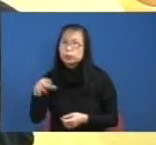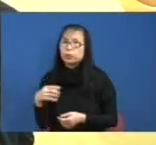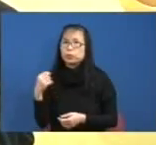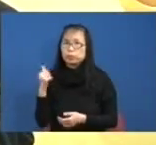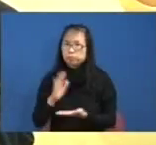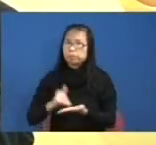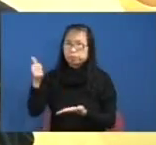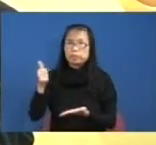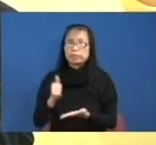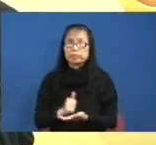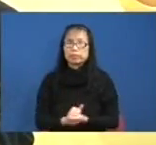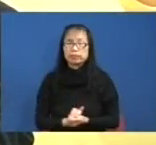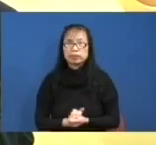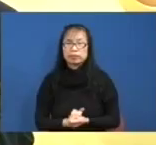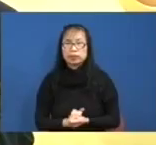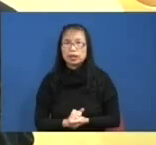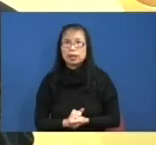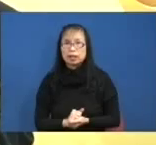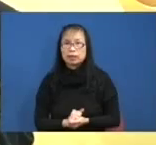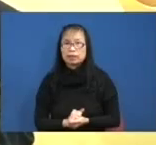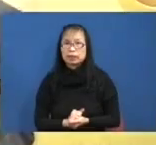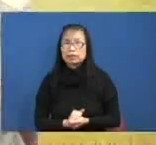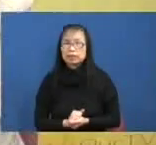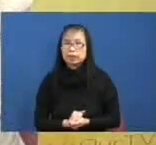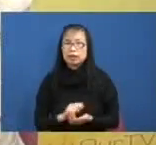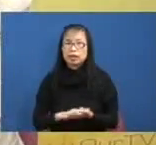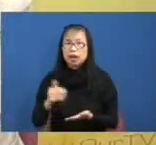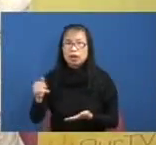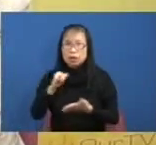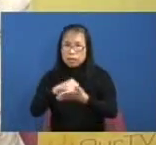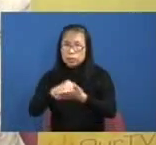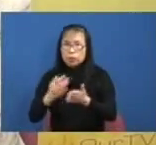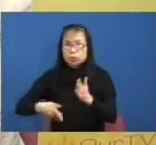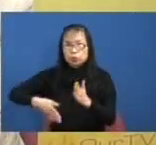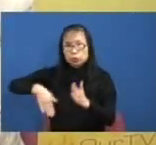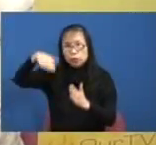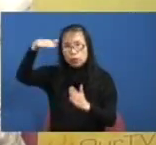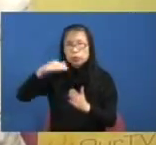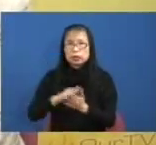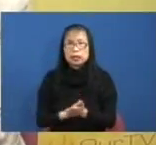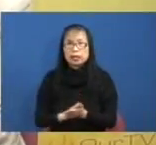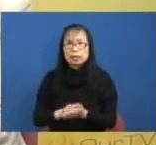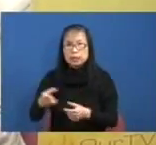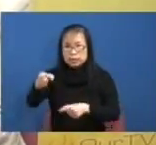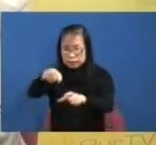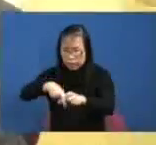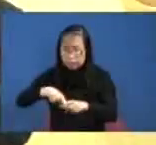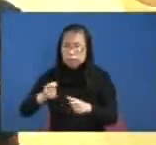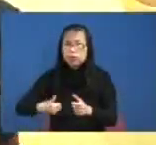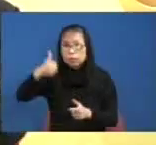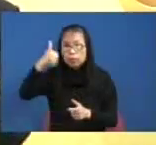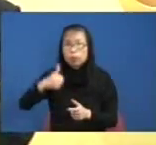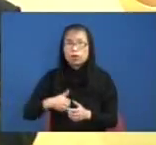㗎。譬如話你即係 賺十幾廿億高，咪抽多啲 利潤高嘅，或者即係賺錢能力高嘅咁樣咪